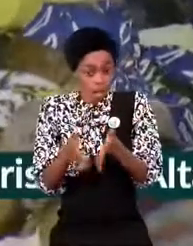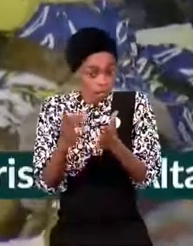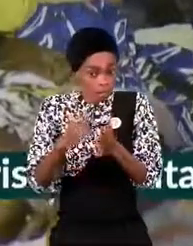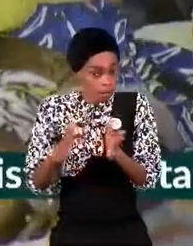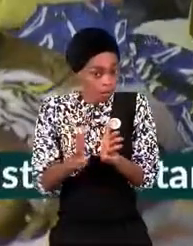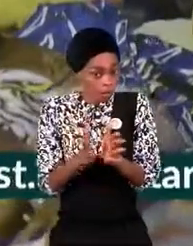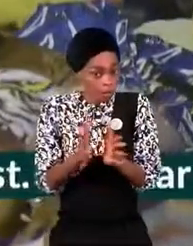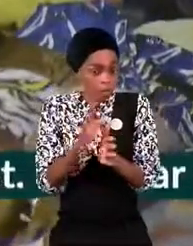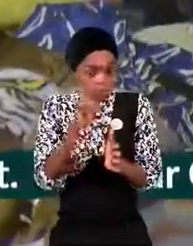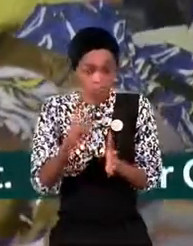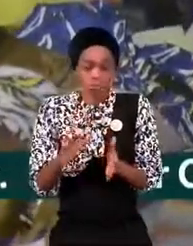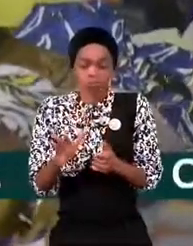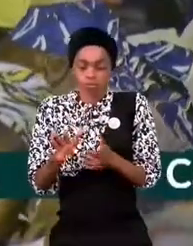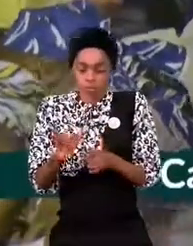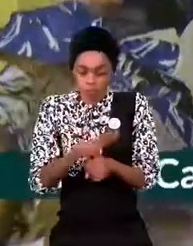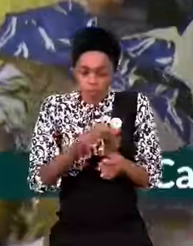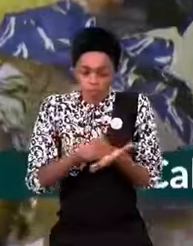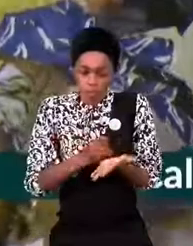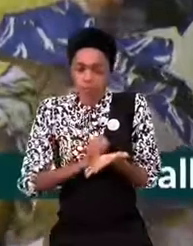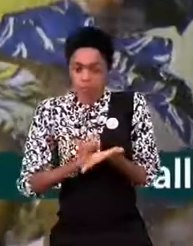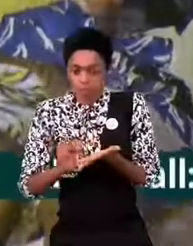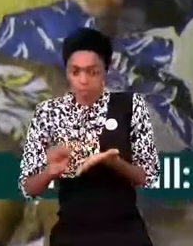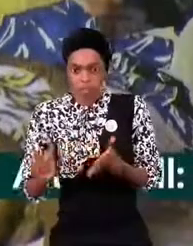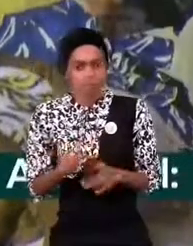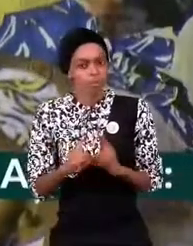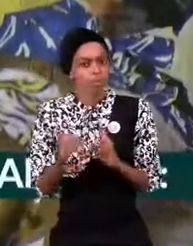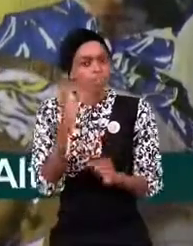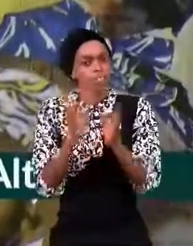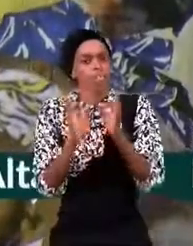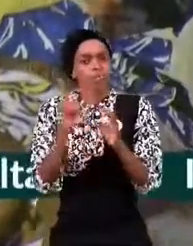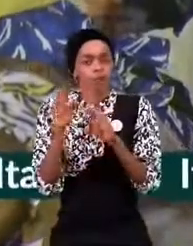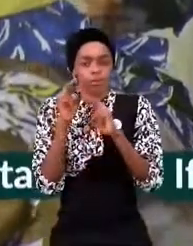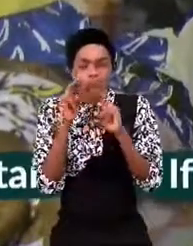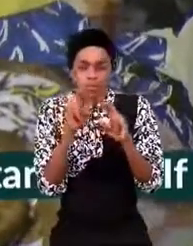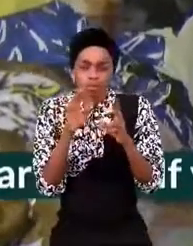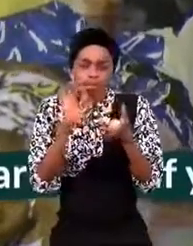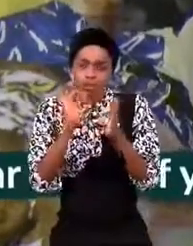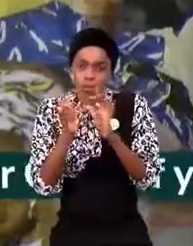il y a un lien. Vous qui êtes en ligne sur les médias sociaux,